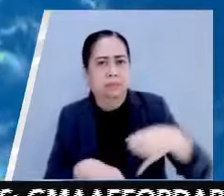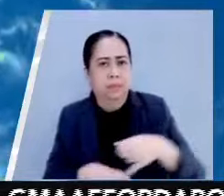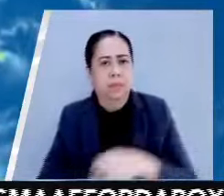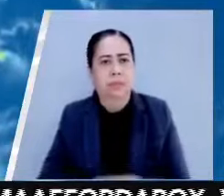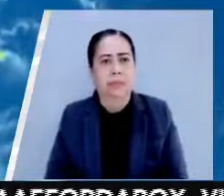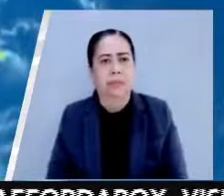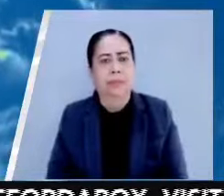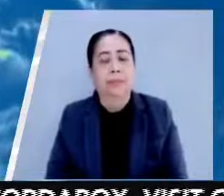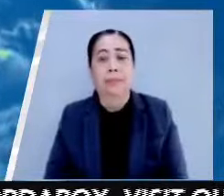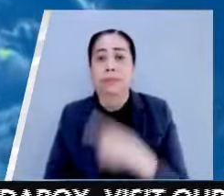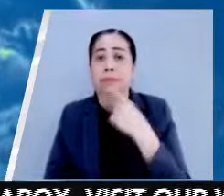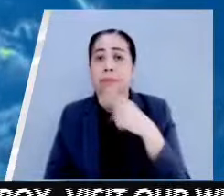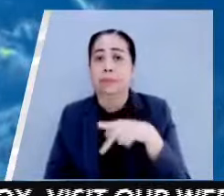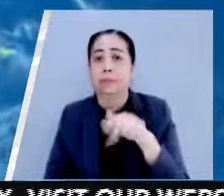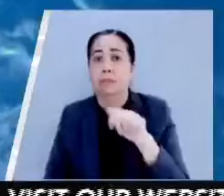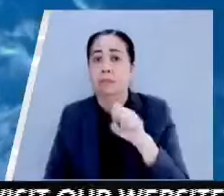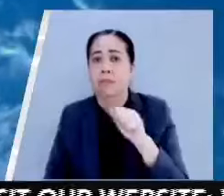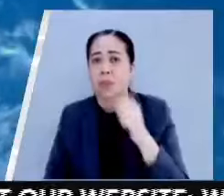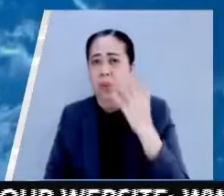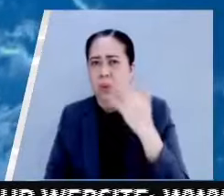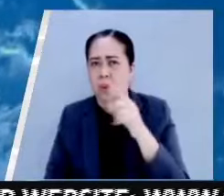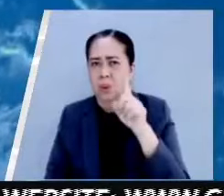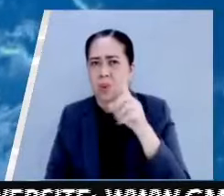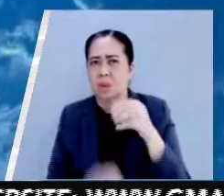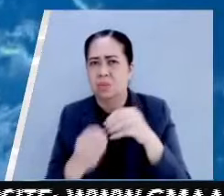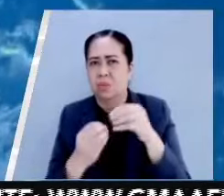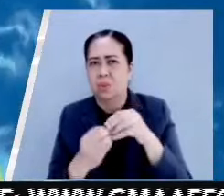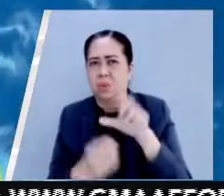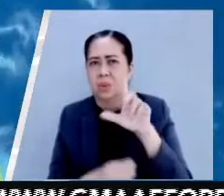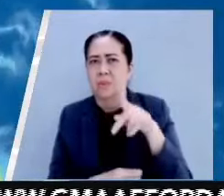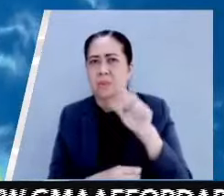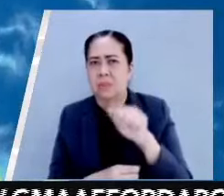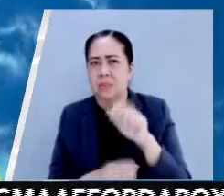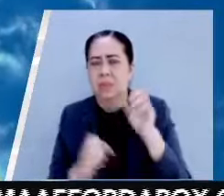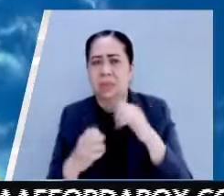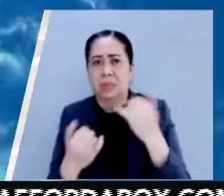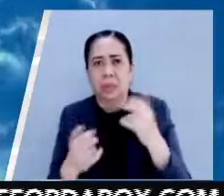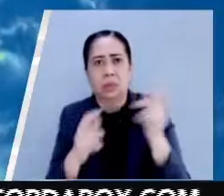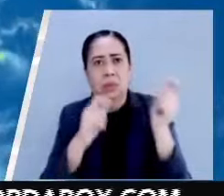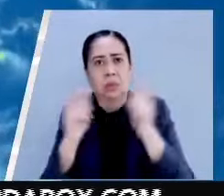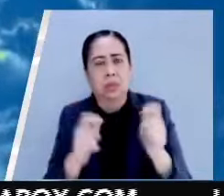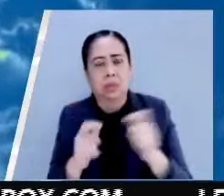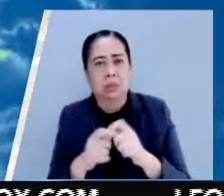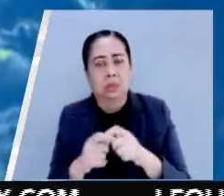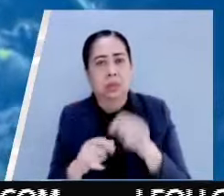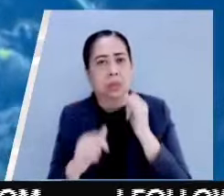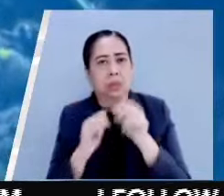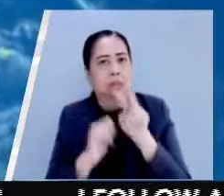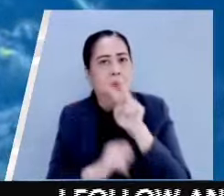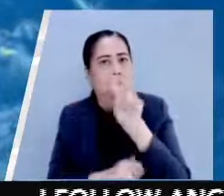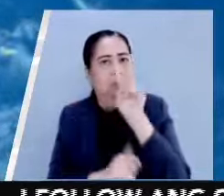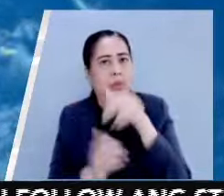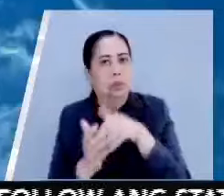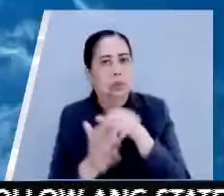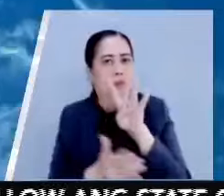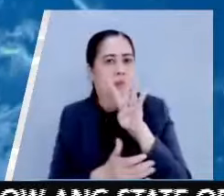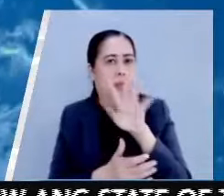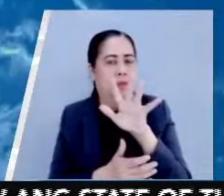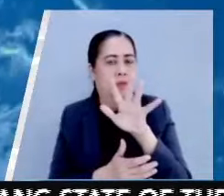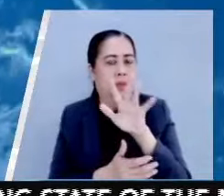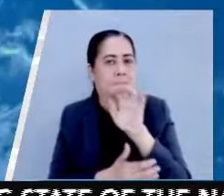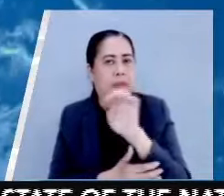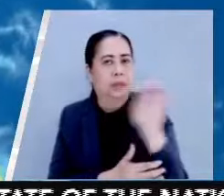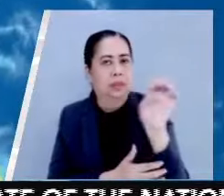Sabi po ng PAGASA, dahil yan sa isa pang LPA na isa ng bagyo. Huli ang nakita 2,045 kilometers east